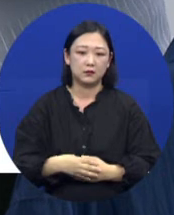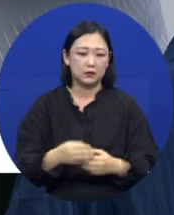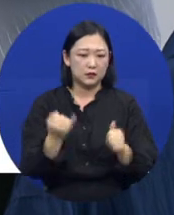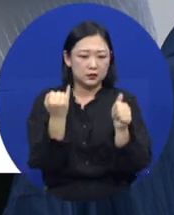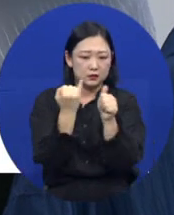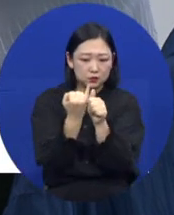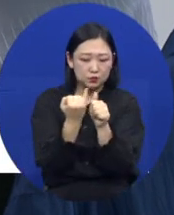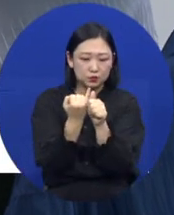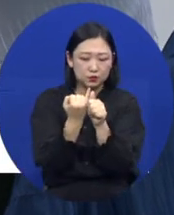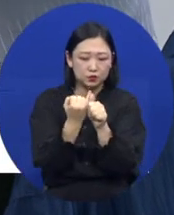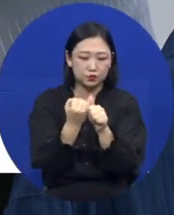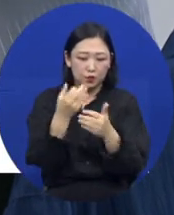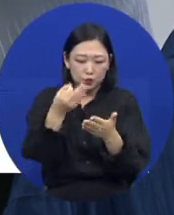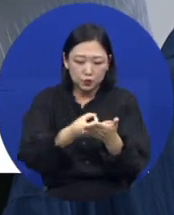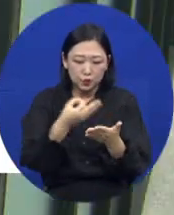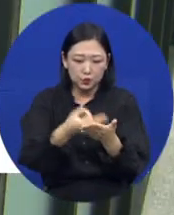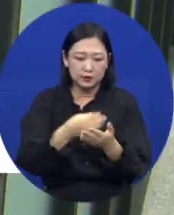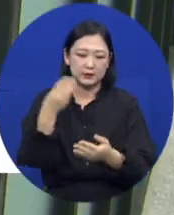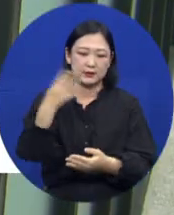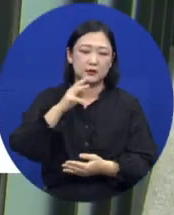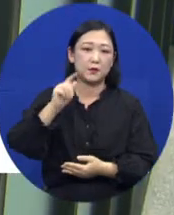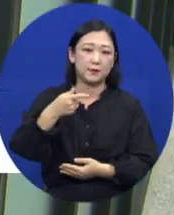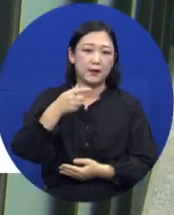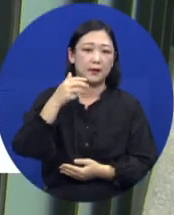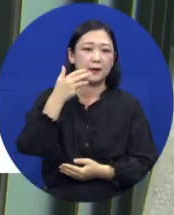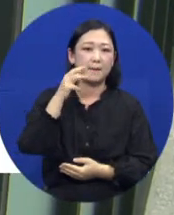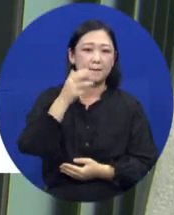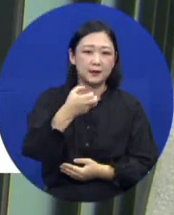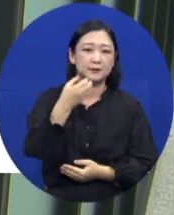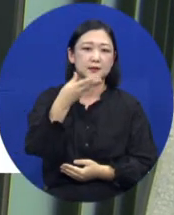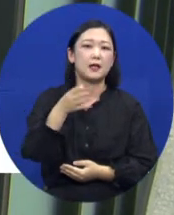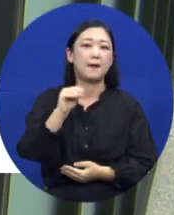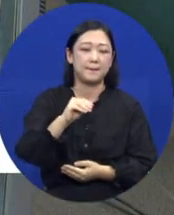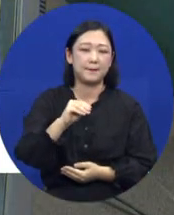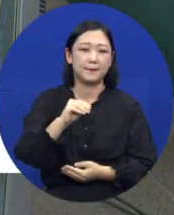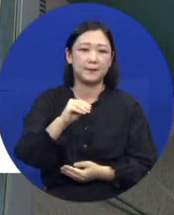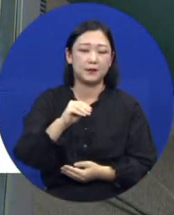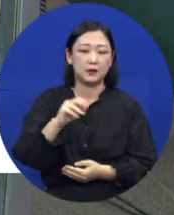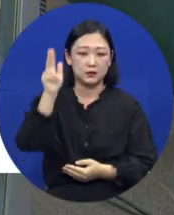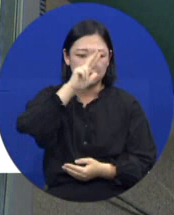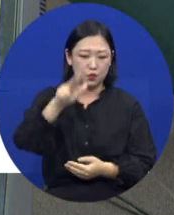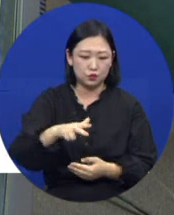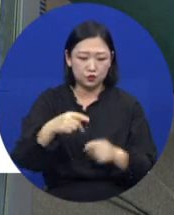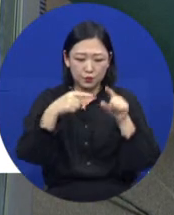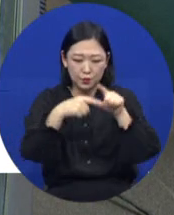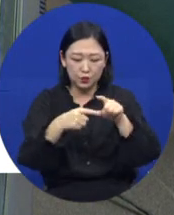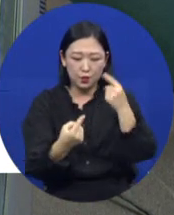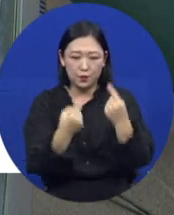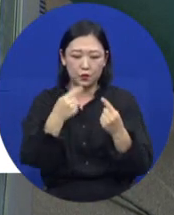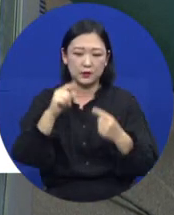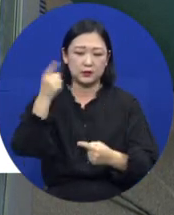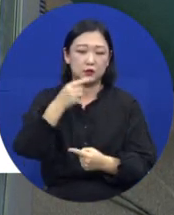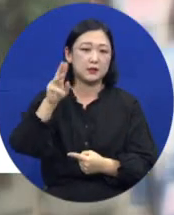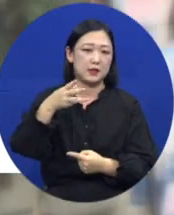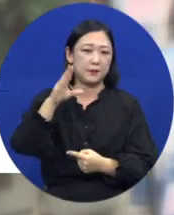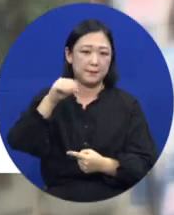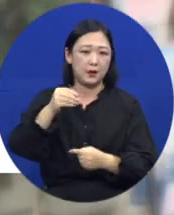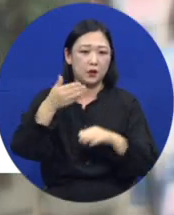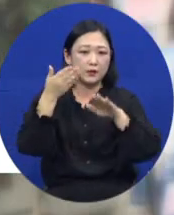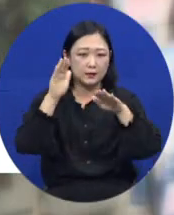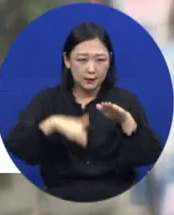신혼 부부의 평균 소득은 4184 만 원으로 전국 평균 보다 1400만원 정도 낮았고